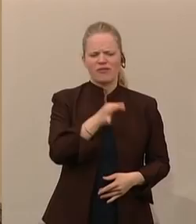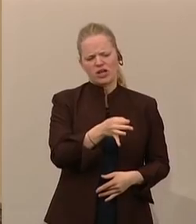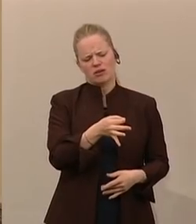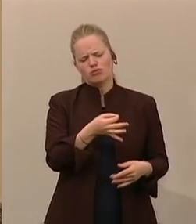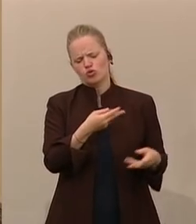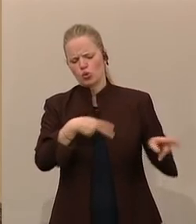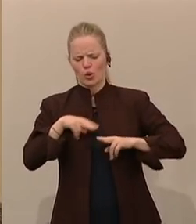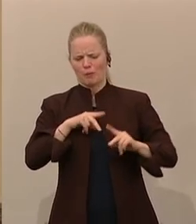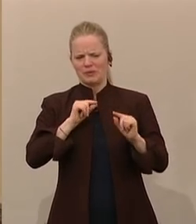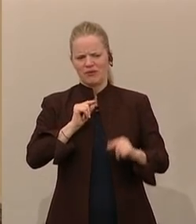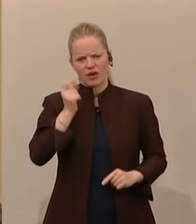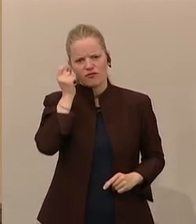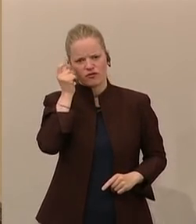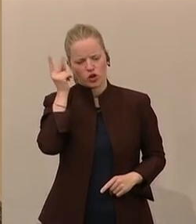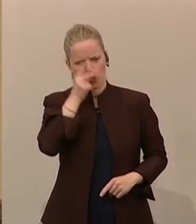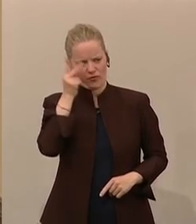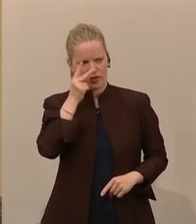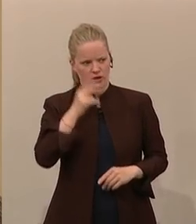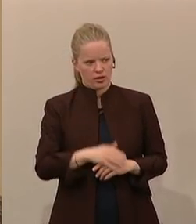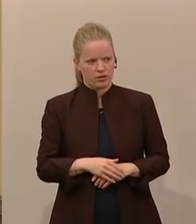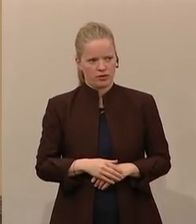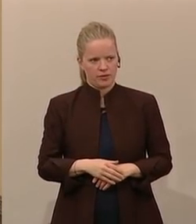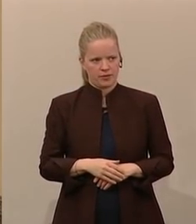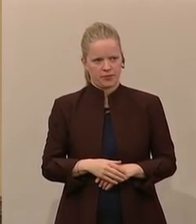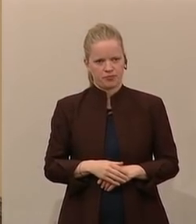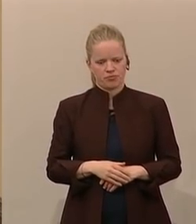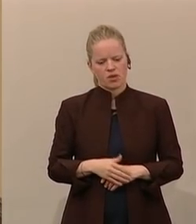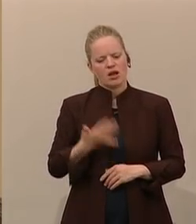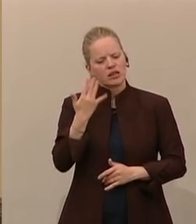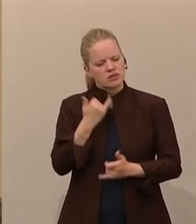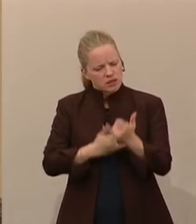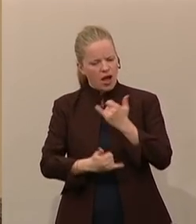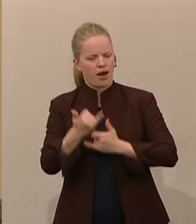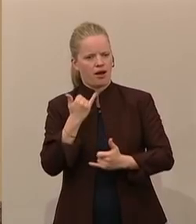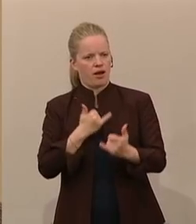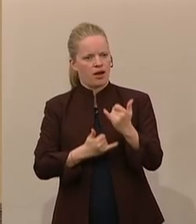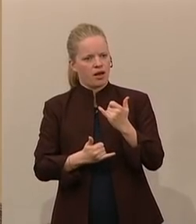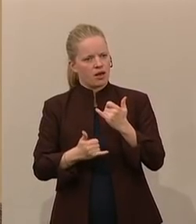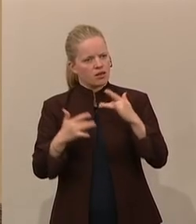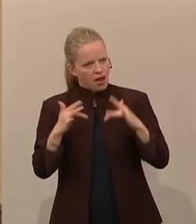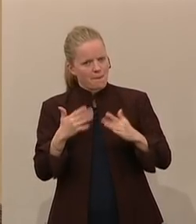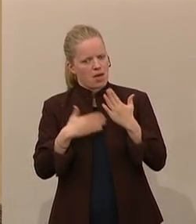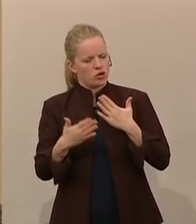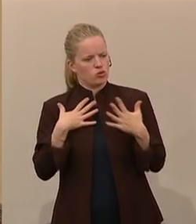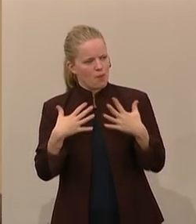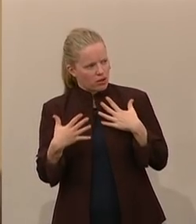ganz sympathisch die letzten Jahre, wie Sie versucht haben, im Rahmen Ihrer Möglichkeiten sich den Dingen